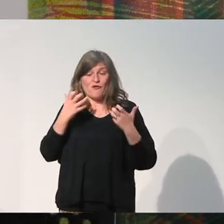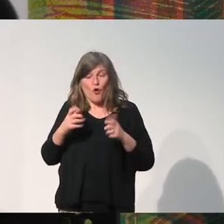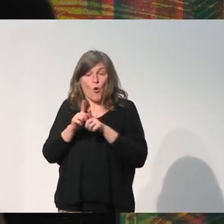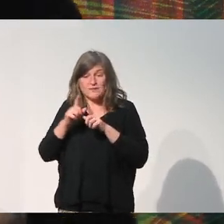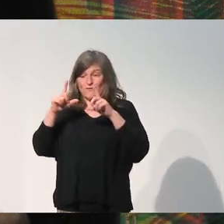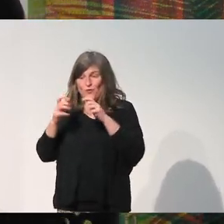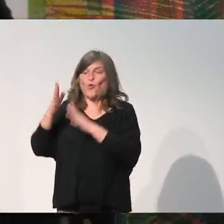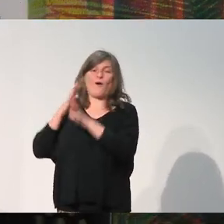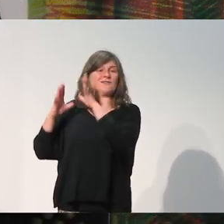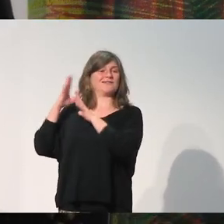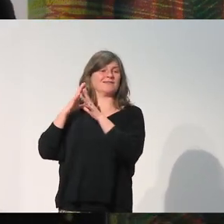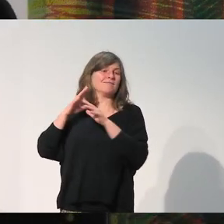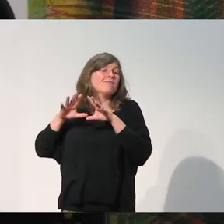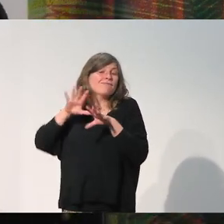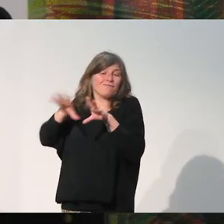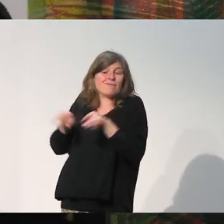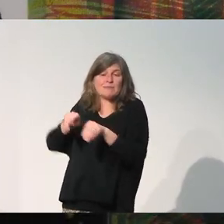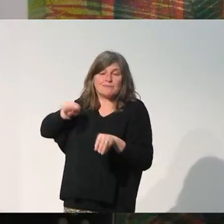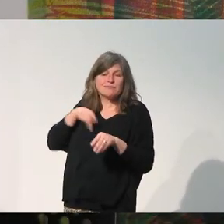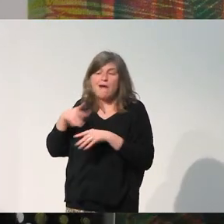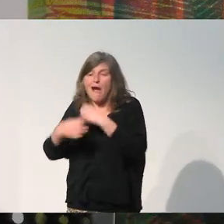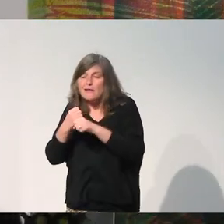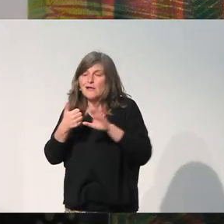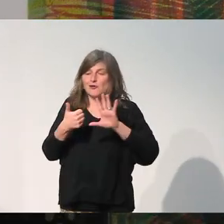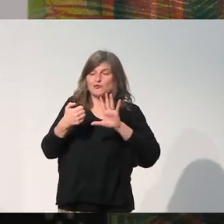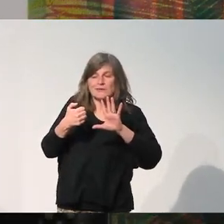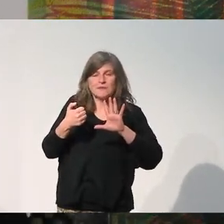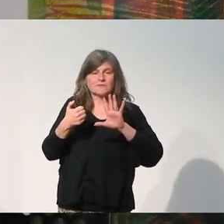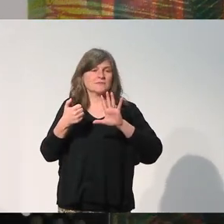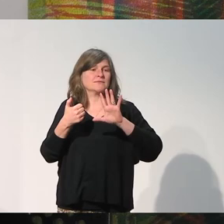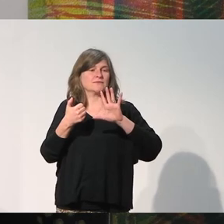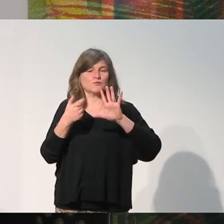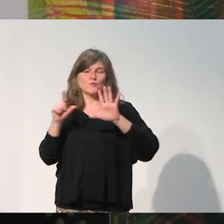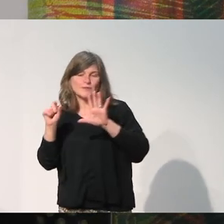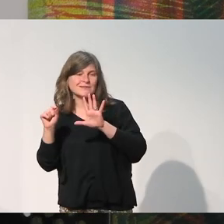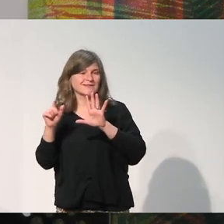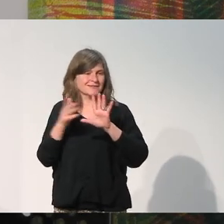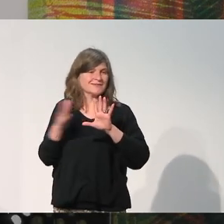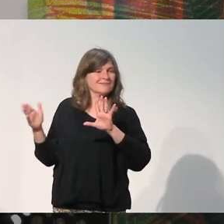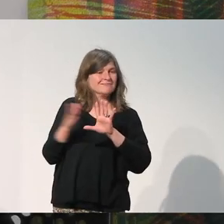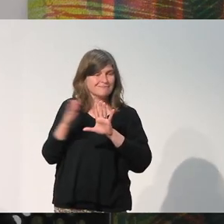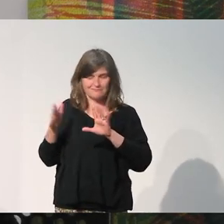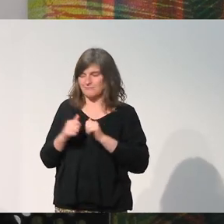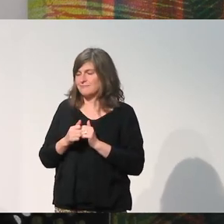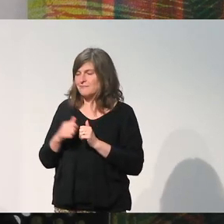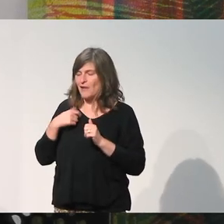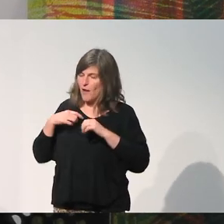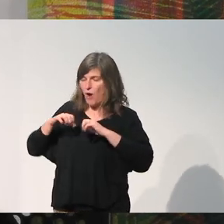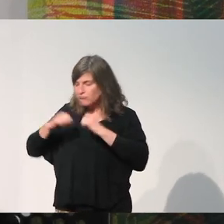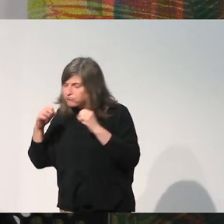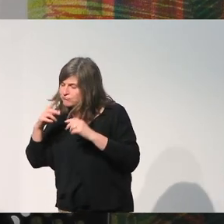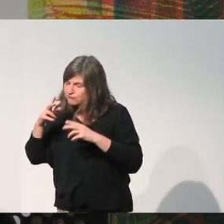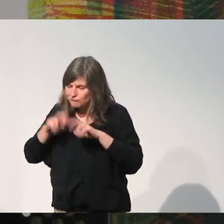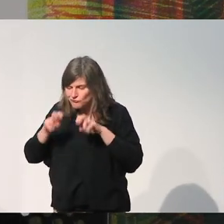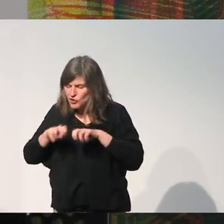parce qu'ils en avaient pris énormément dans les années 60, 70, etc. Et en plongeant dans ces photos-là, j'ai découvert les photos de mes parents à